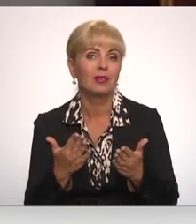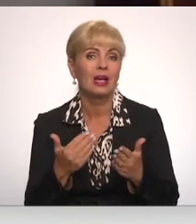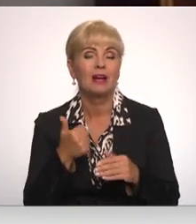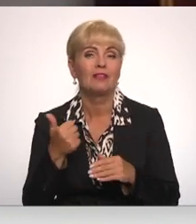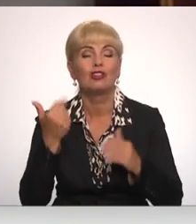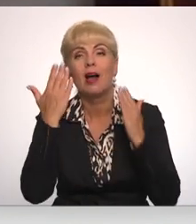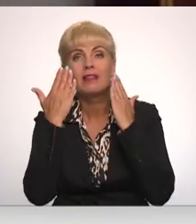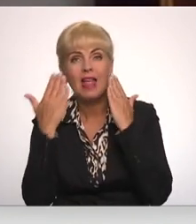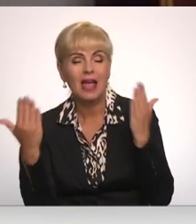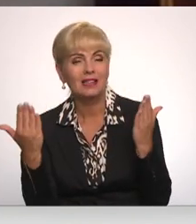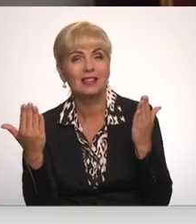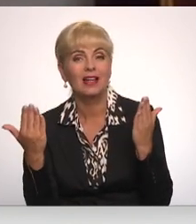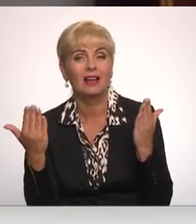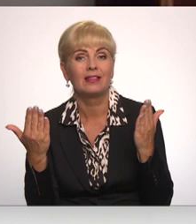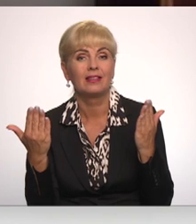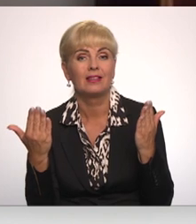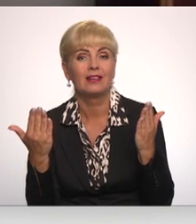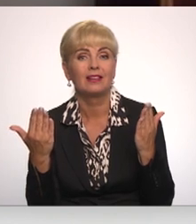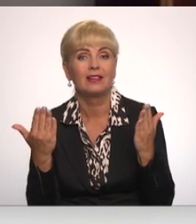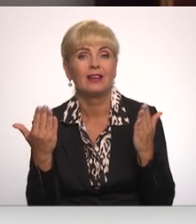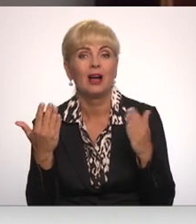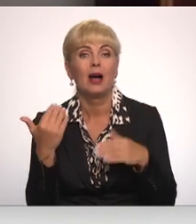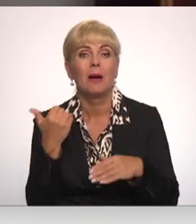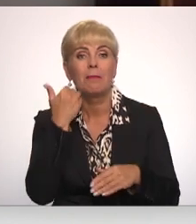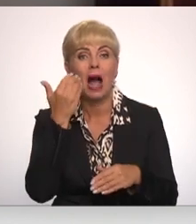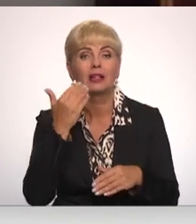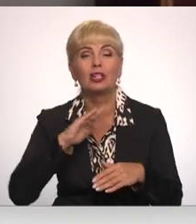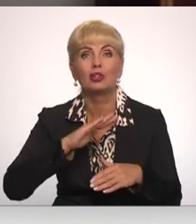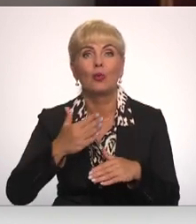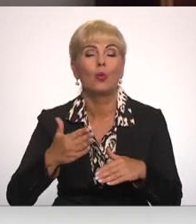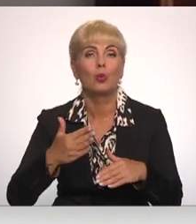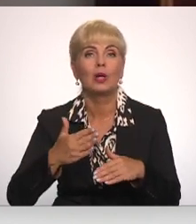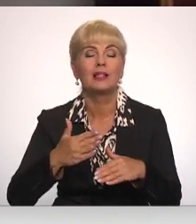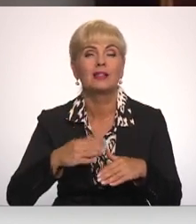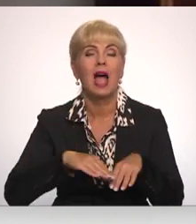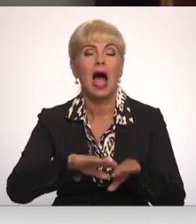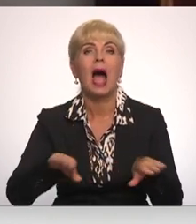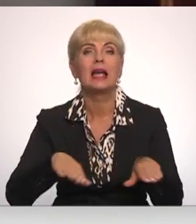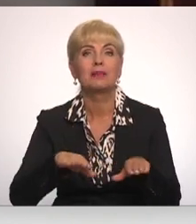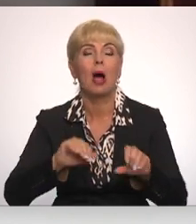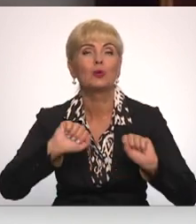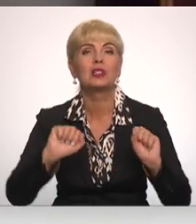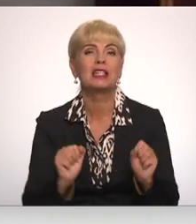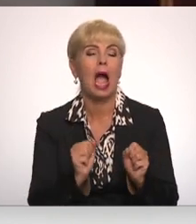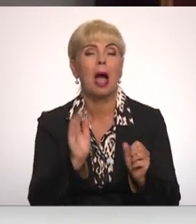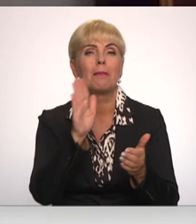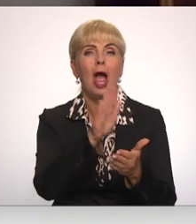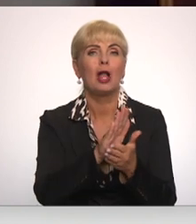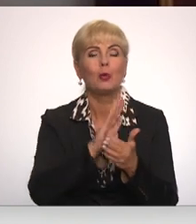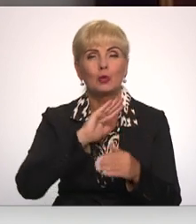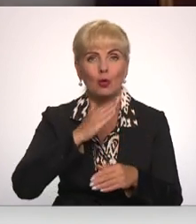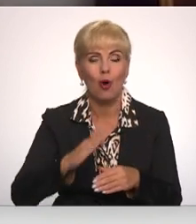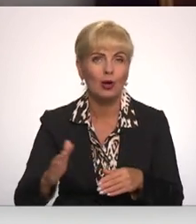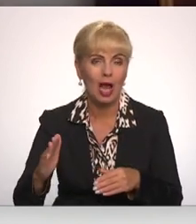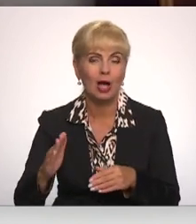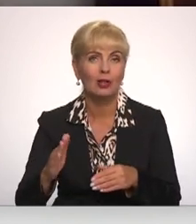viņš nezin, kad no Baltijas jūras aizpeldēt uz Ziemeļu ledus okeānu, virzoties